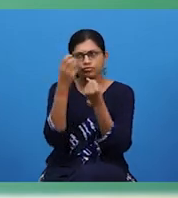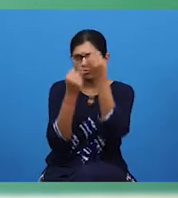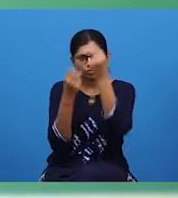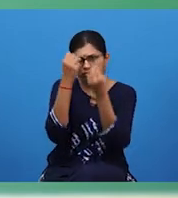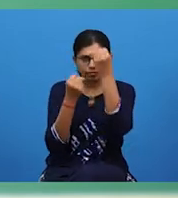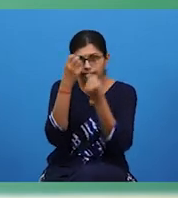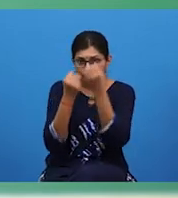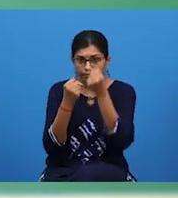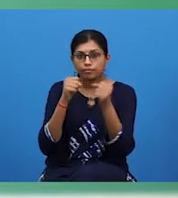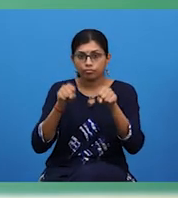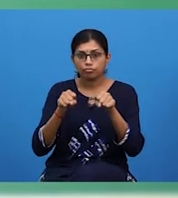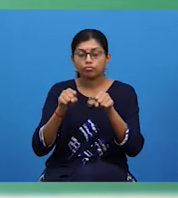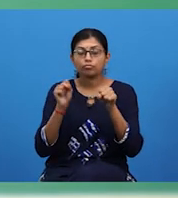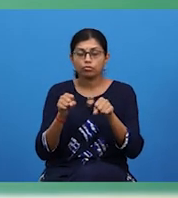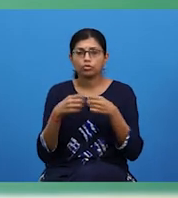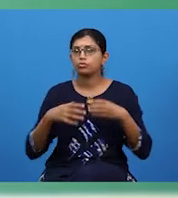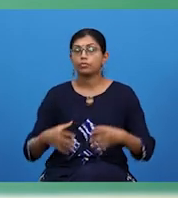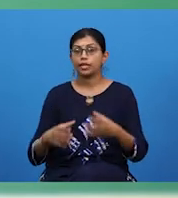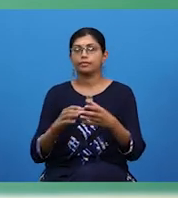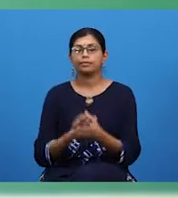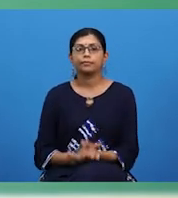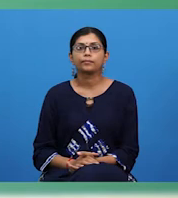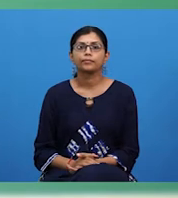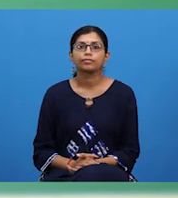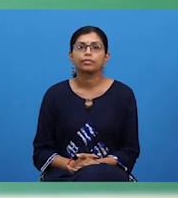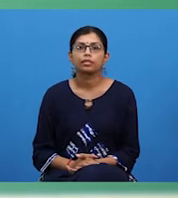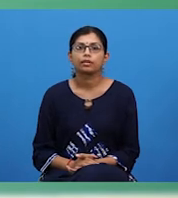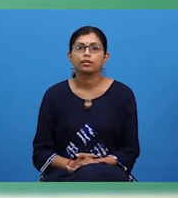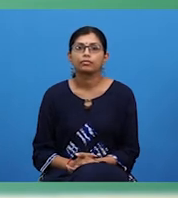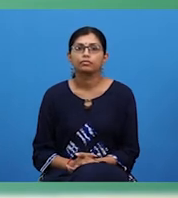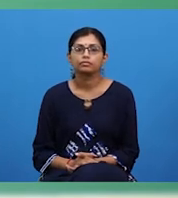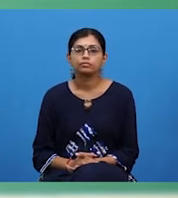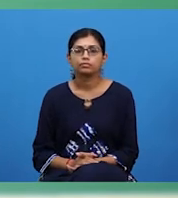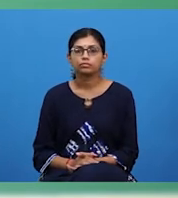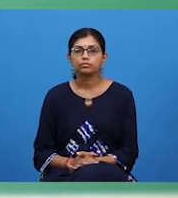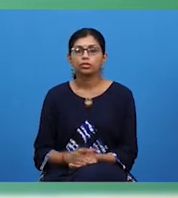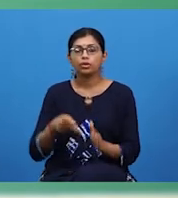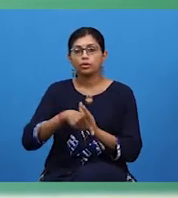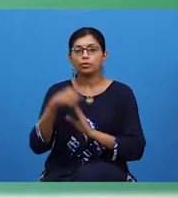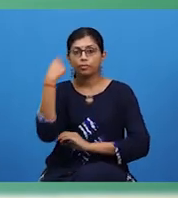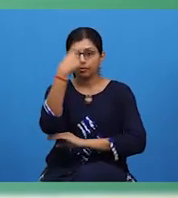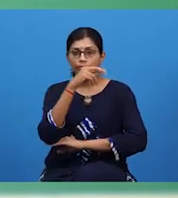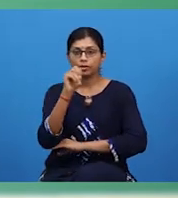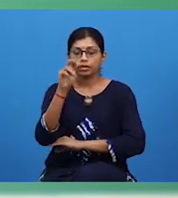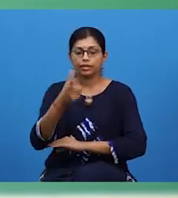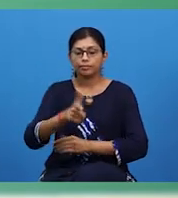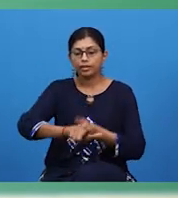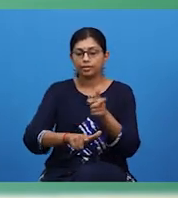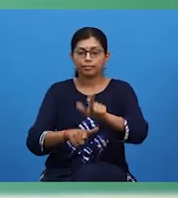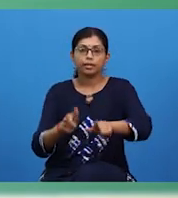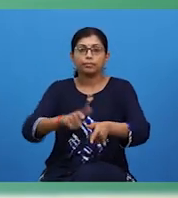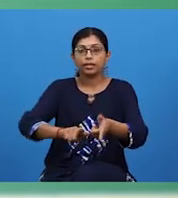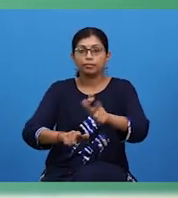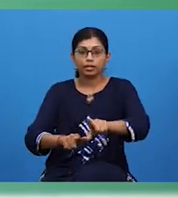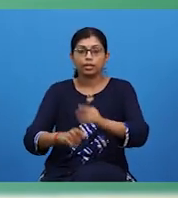Permukaan usus kecil yang berlipat-lipat juga menambahkan luas